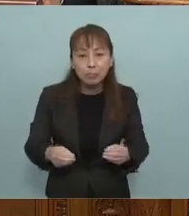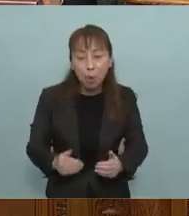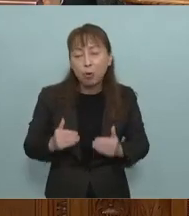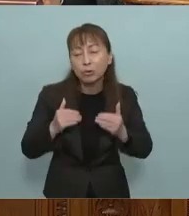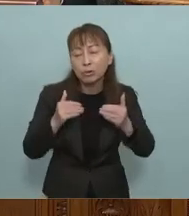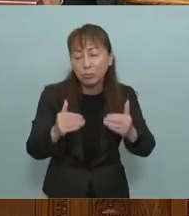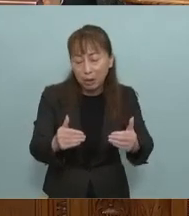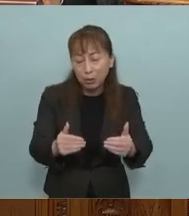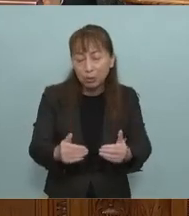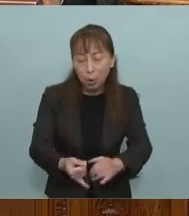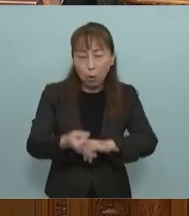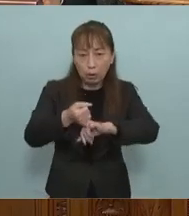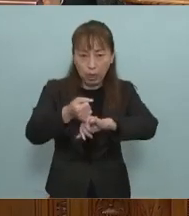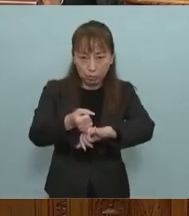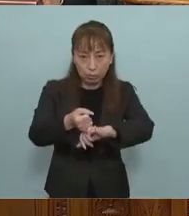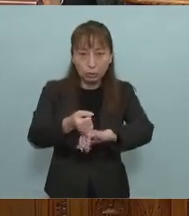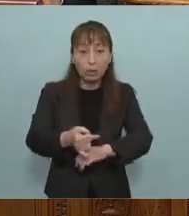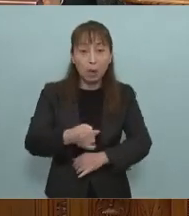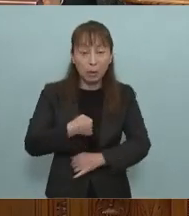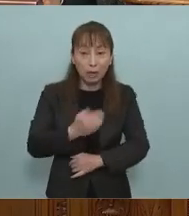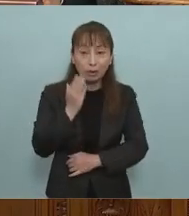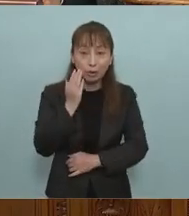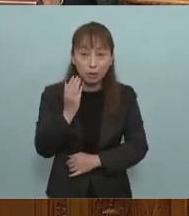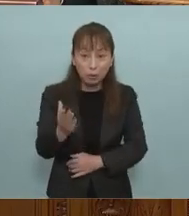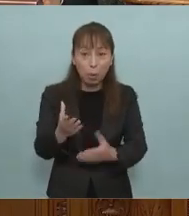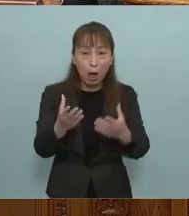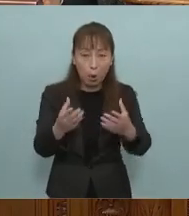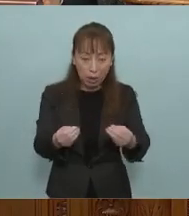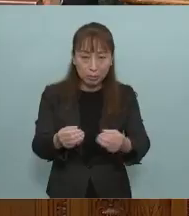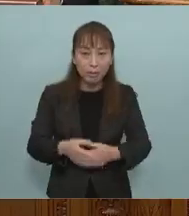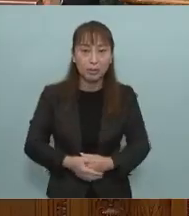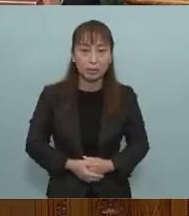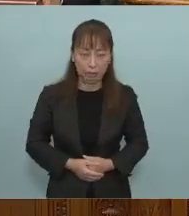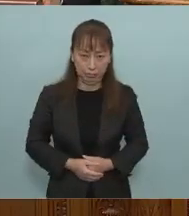めていくことをお誓いし、私の質問を終わります。